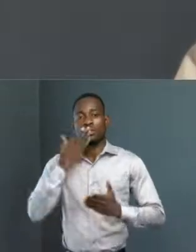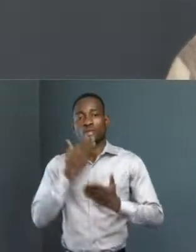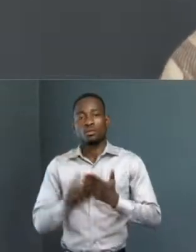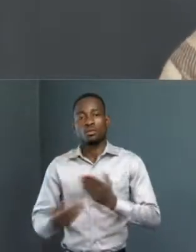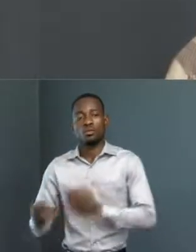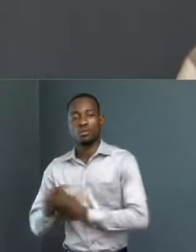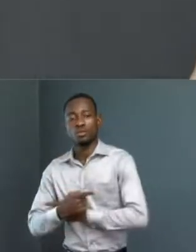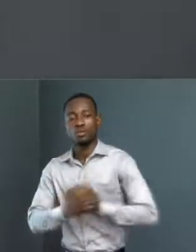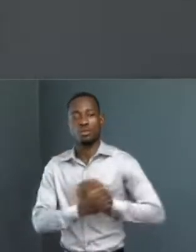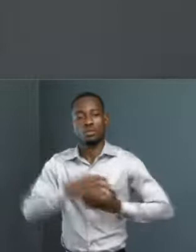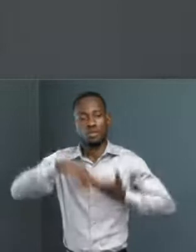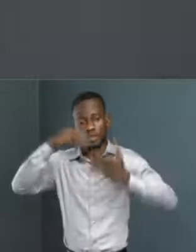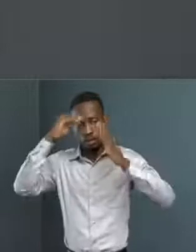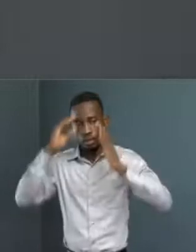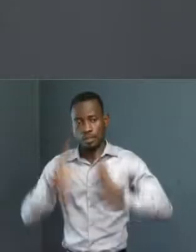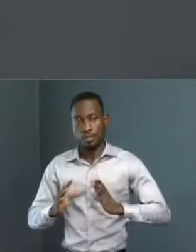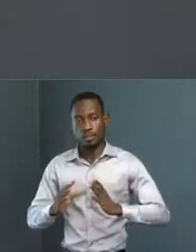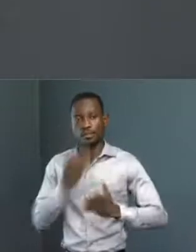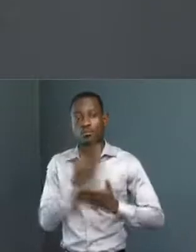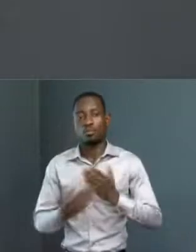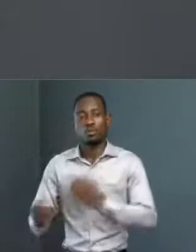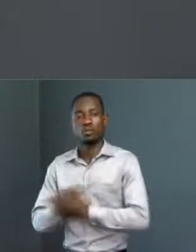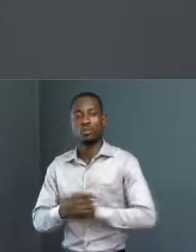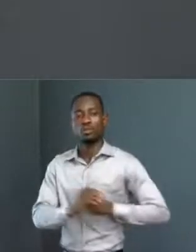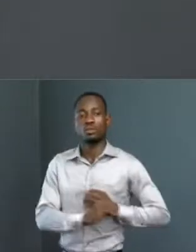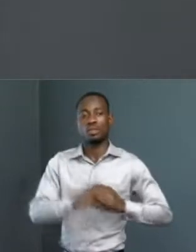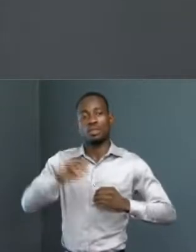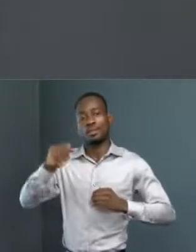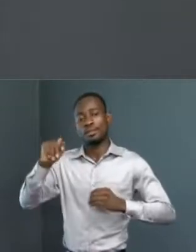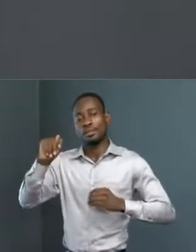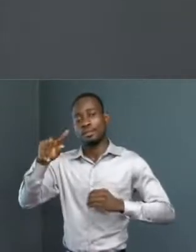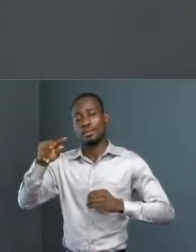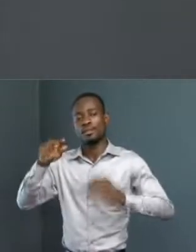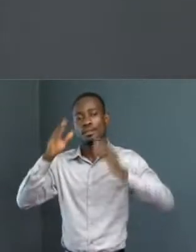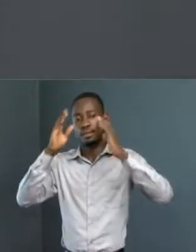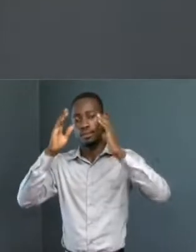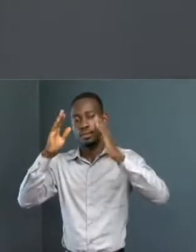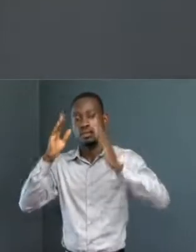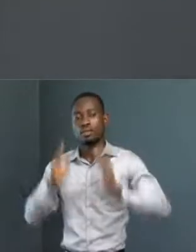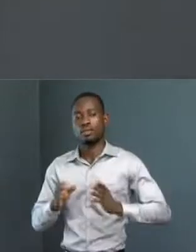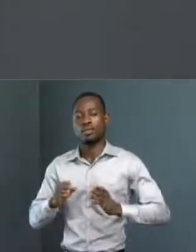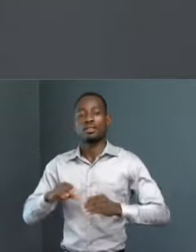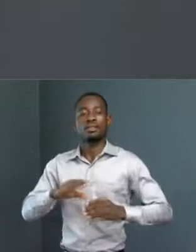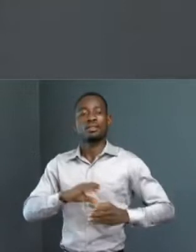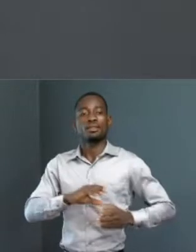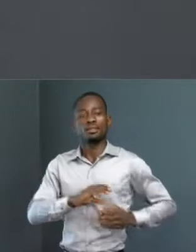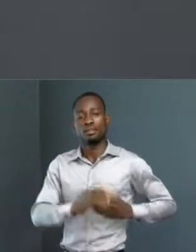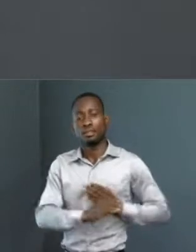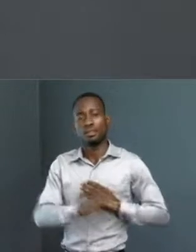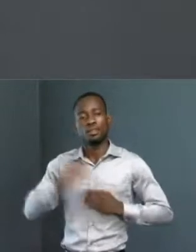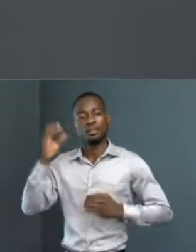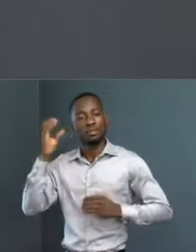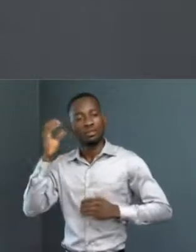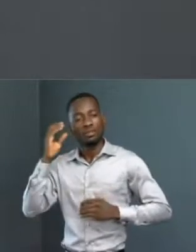Bonjour chers élèves, bonjour chers téléspectateurs et chers auditeurs. Je